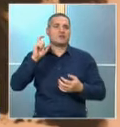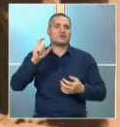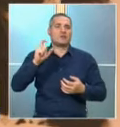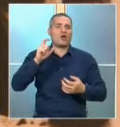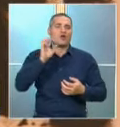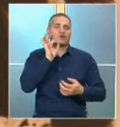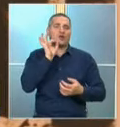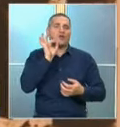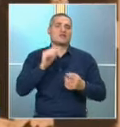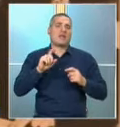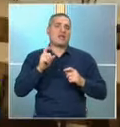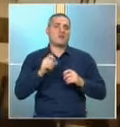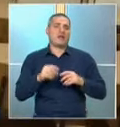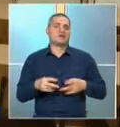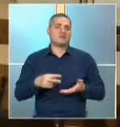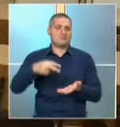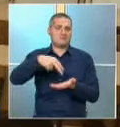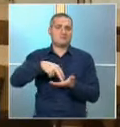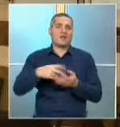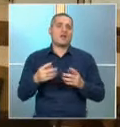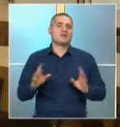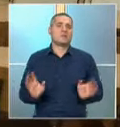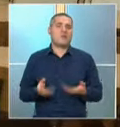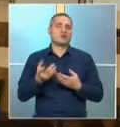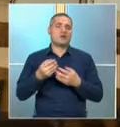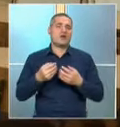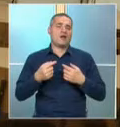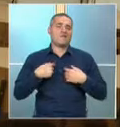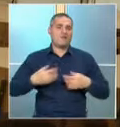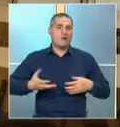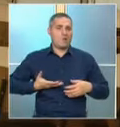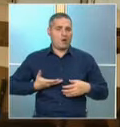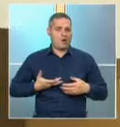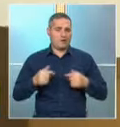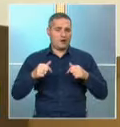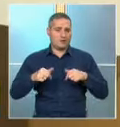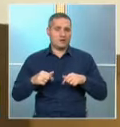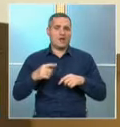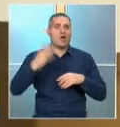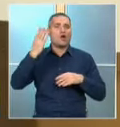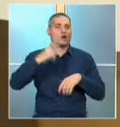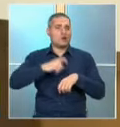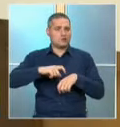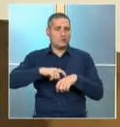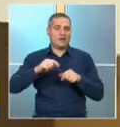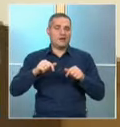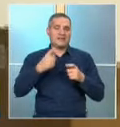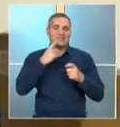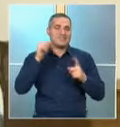Солунска гимназия да възстанови своята дейност в град Горна Джумая, т.е. днешния Благоевград. За